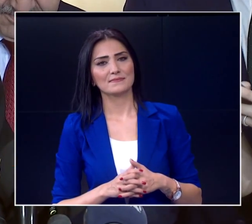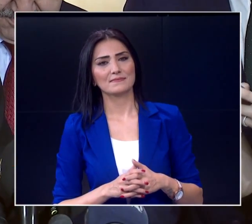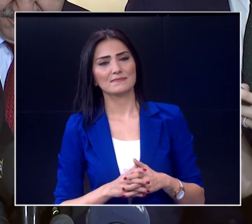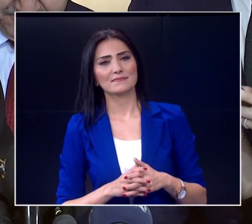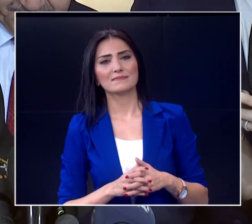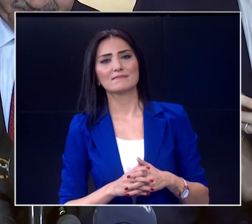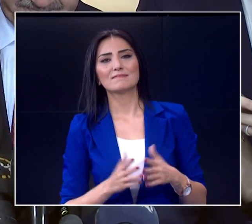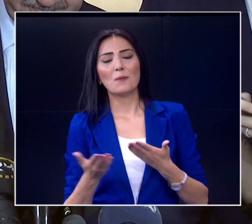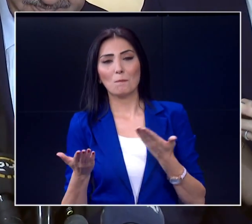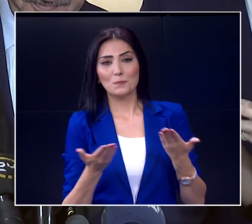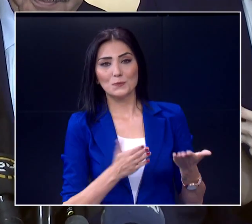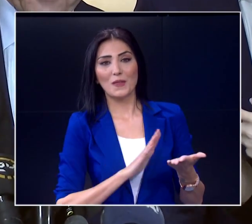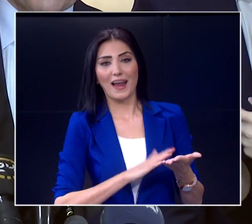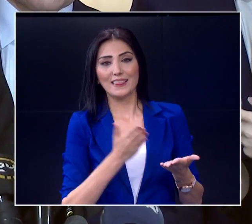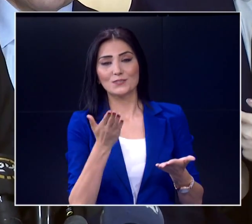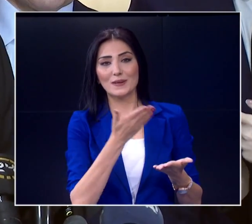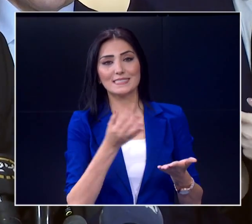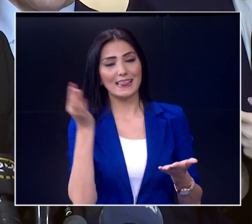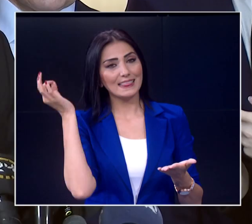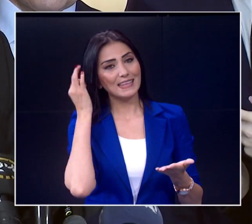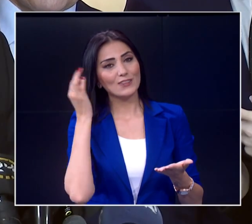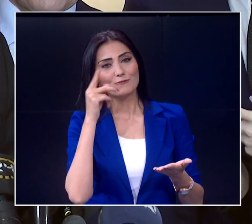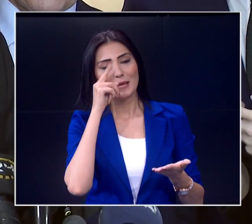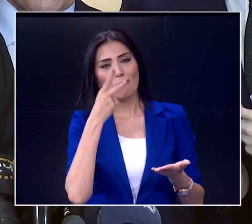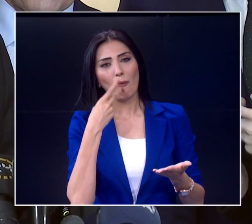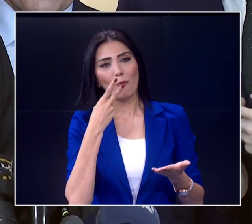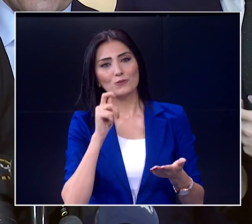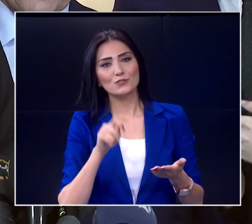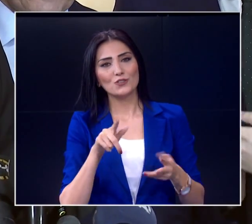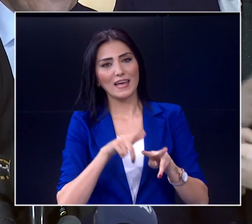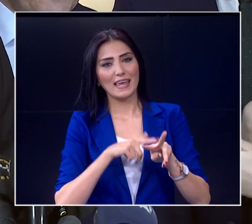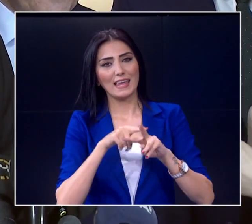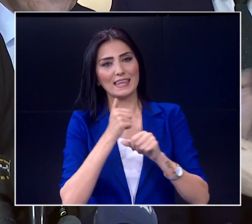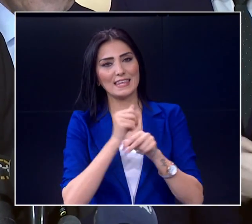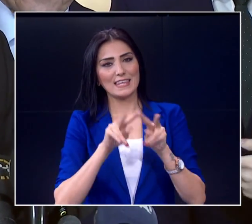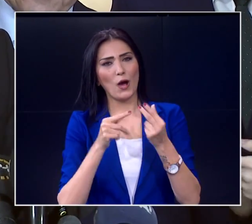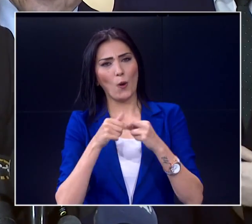Buyurun arkadaşlar, sizi dinliyoruz. Kim konuşacak? Yağmur sen mi?